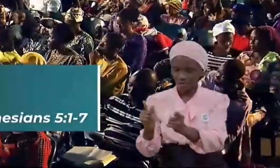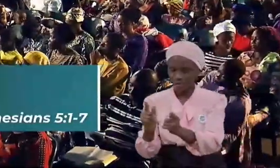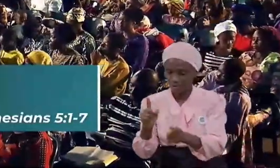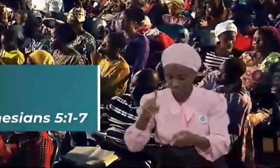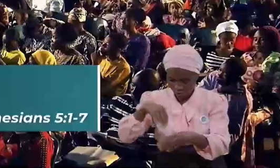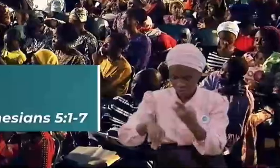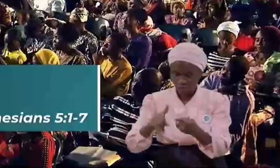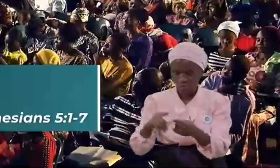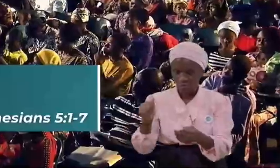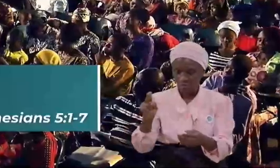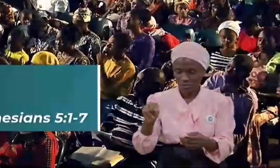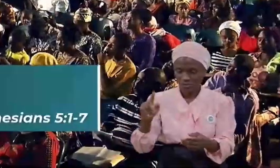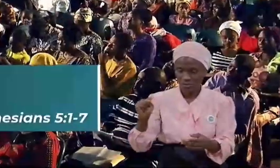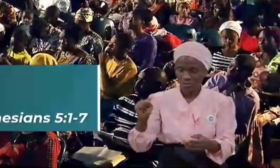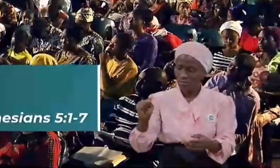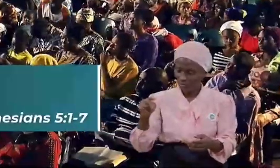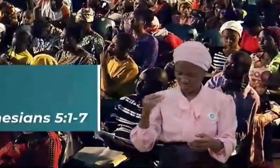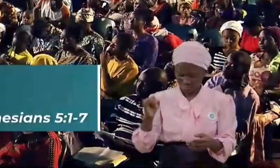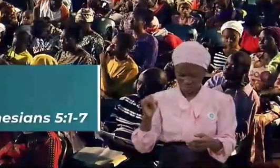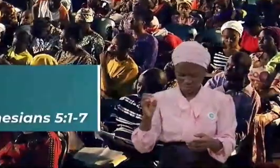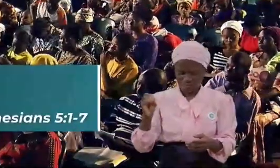Pendant toute une année,